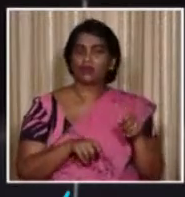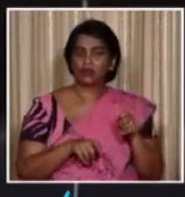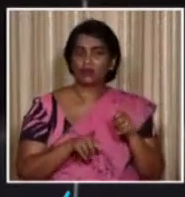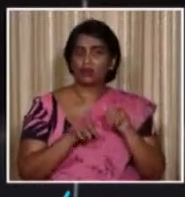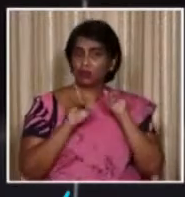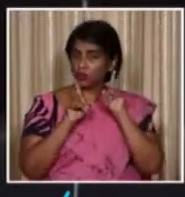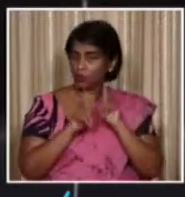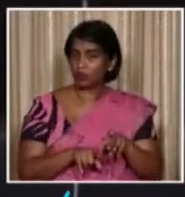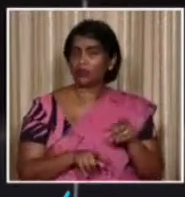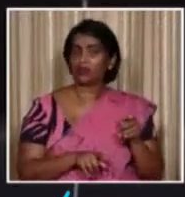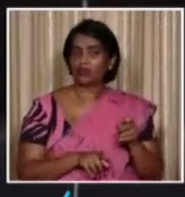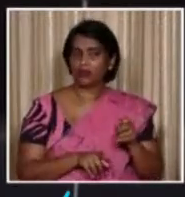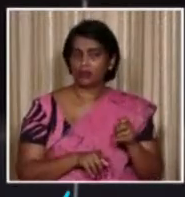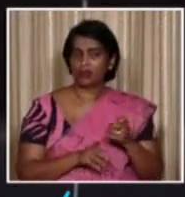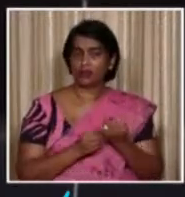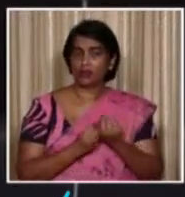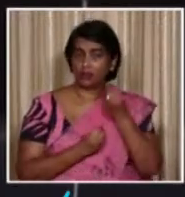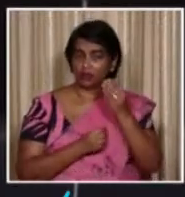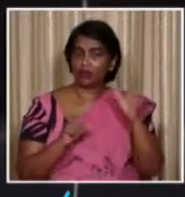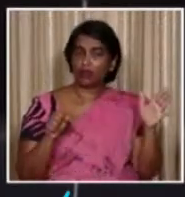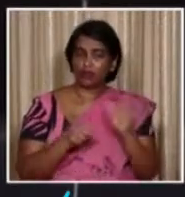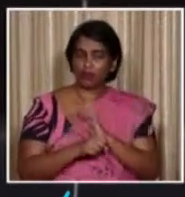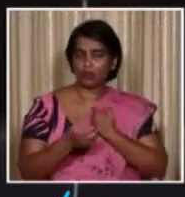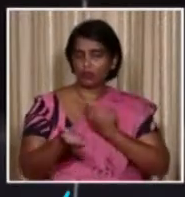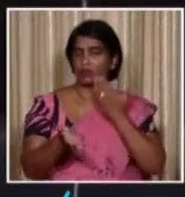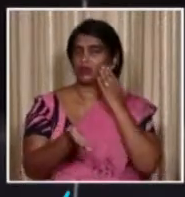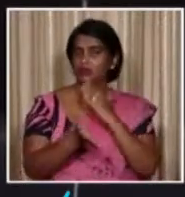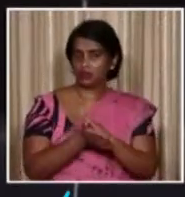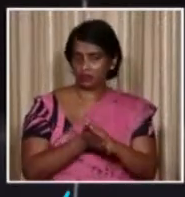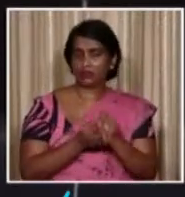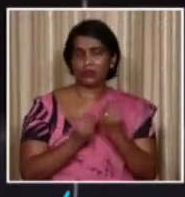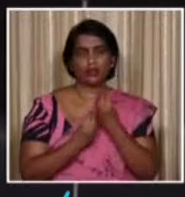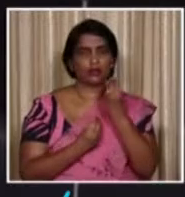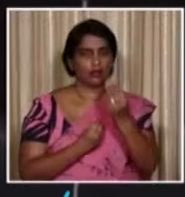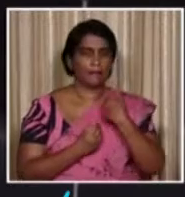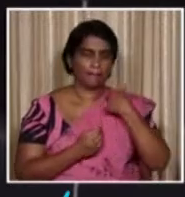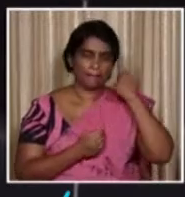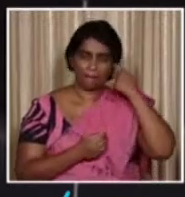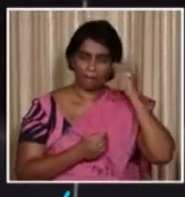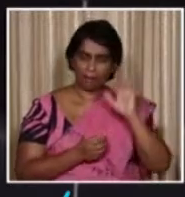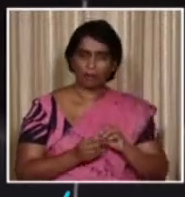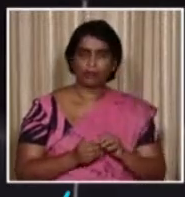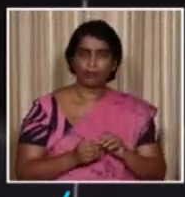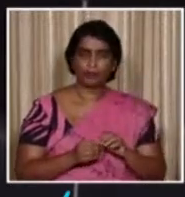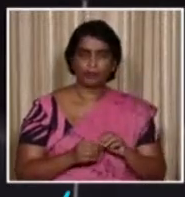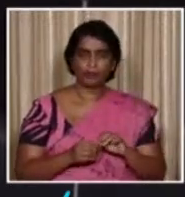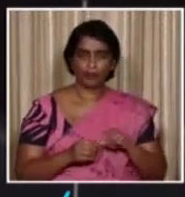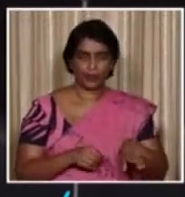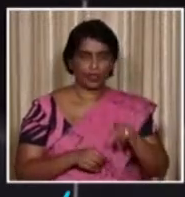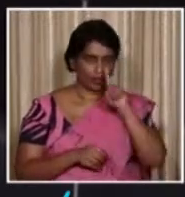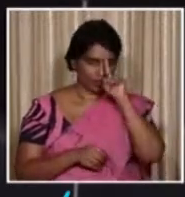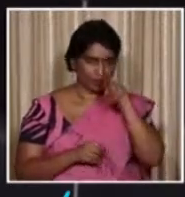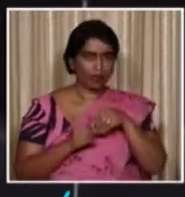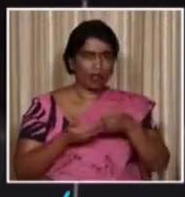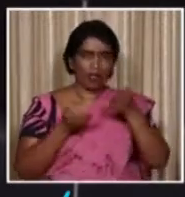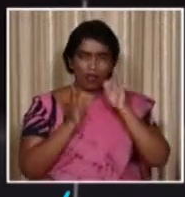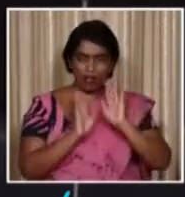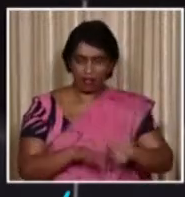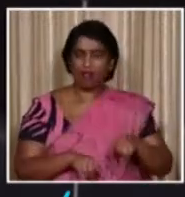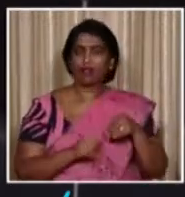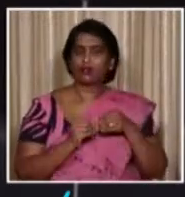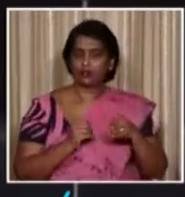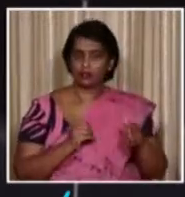අනුව ලබා දිය හැකි උපරිම සහයෝගය සහනය ලබා දෙන්න බලාපොරොත්තු වෙනවා මේ සුමානේ අවසාන